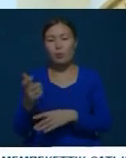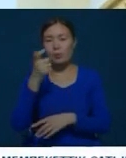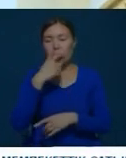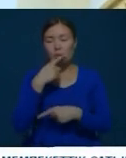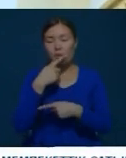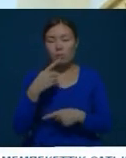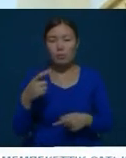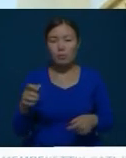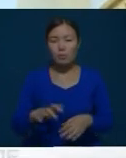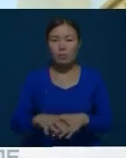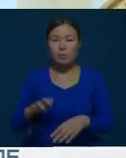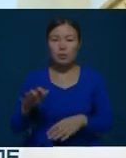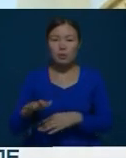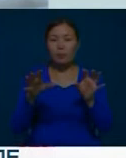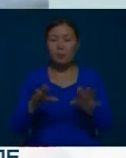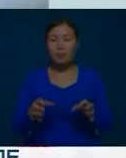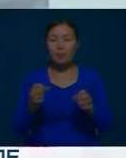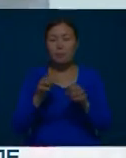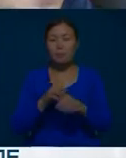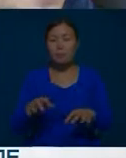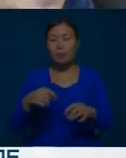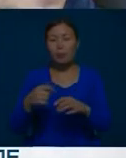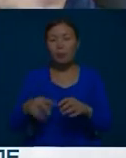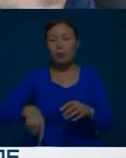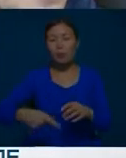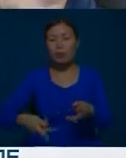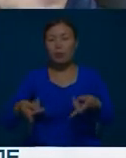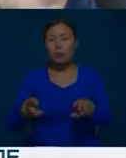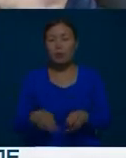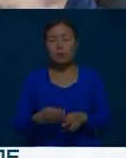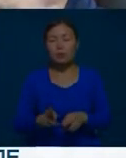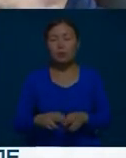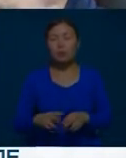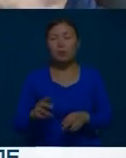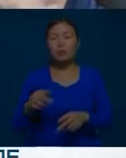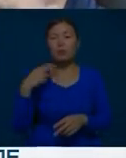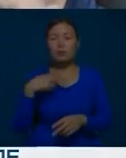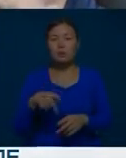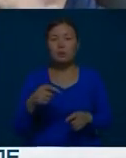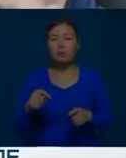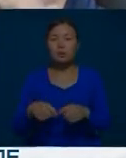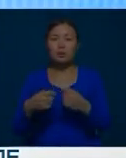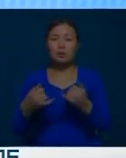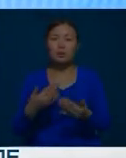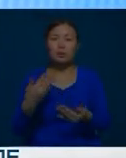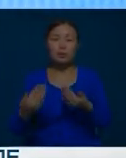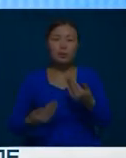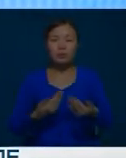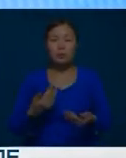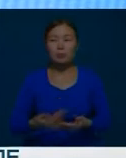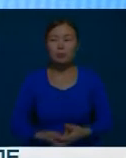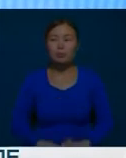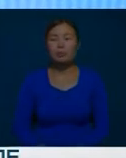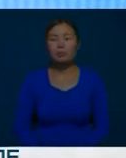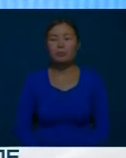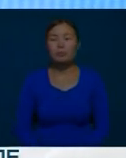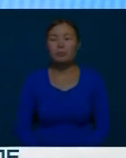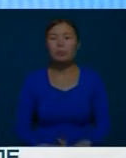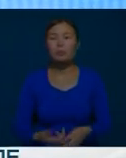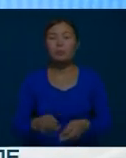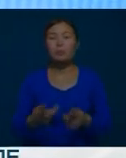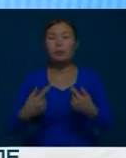Мемлекеттік сатып алу жүйесінің көлеңкелі тұстары азаймай тұр. Жыл басынан бері 300-ден аса лотта заң бұзушылығы анықталған. Конкурстық құжаттаманы алдын